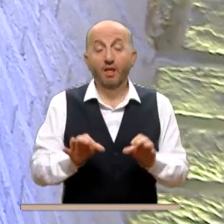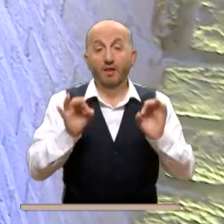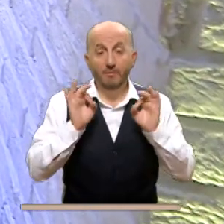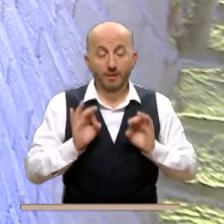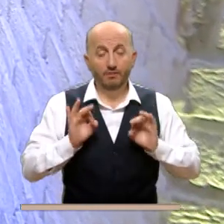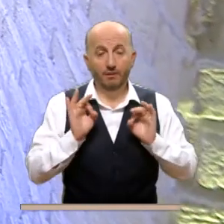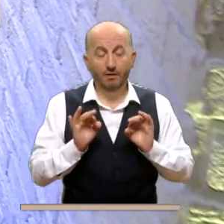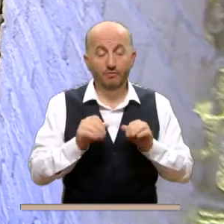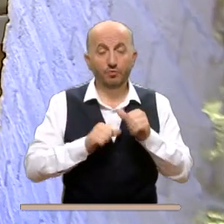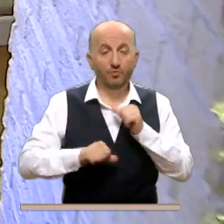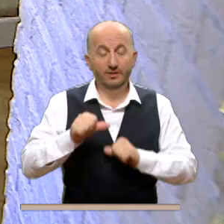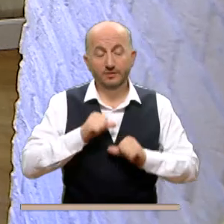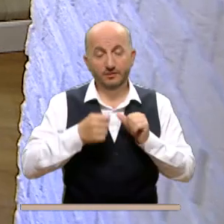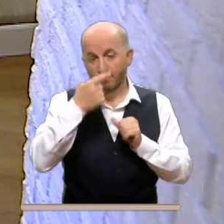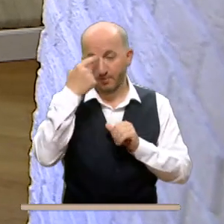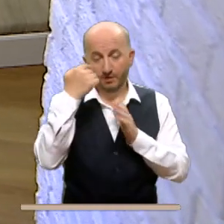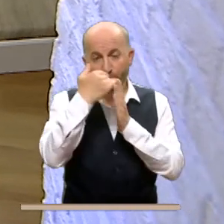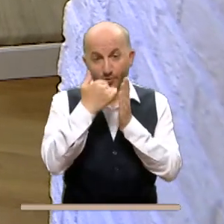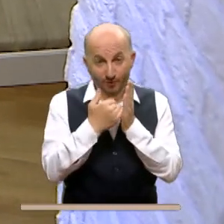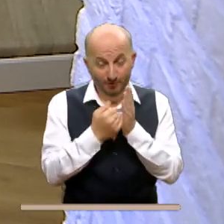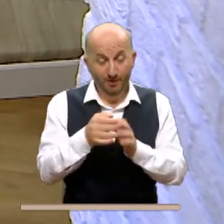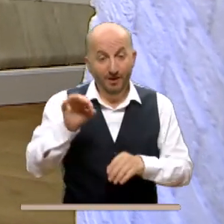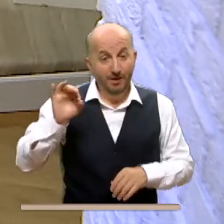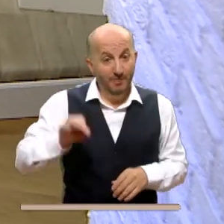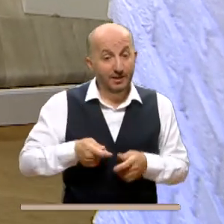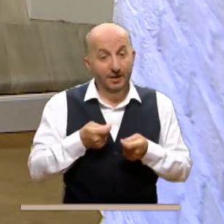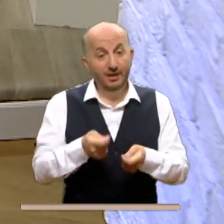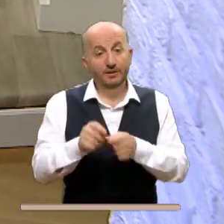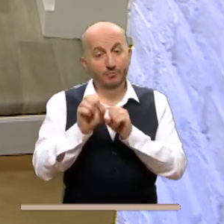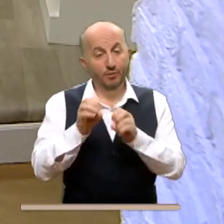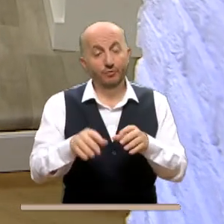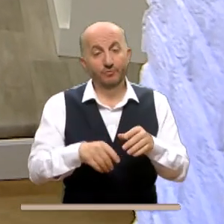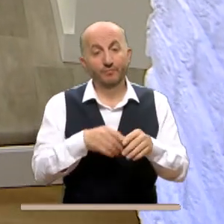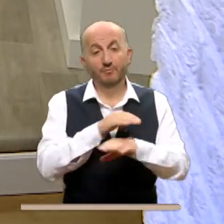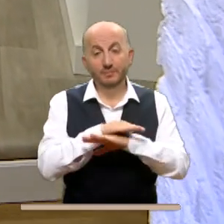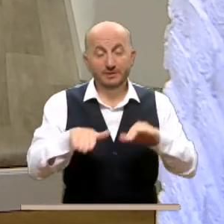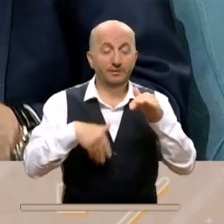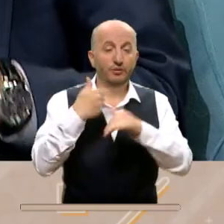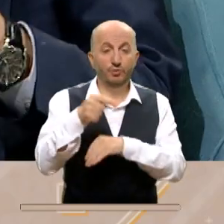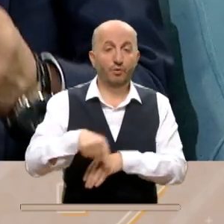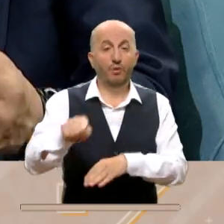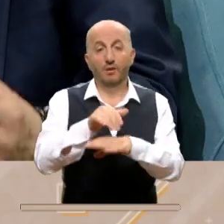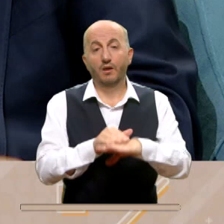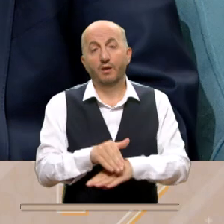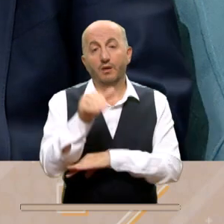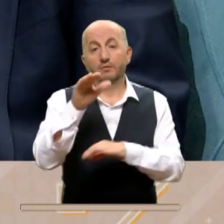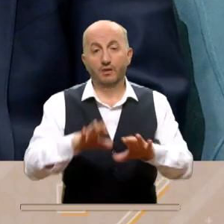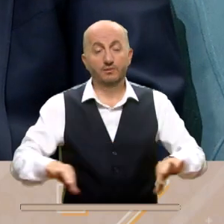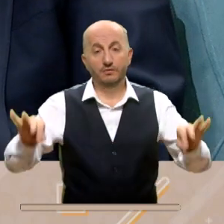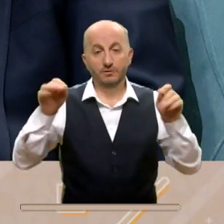Elbette üniversitelerde belli programlar hemen eğitim öğretim faaliyetleri bittikten sonra onları hayata hazırlayıp bir iş sahibi